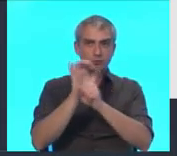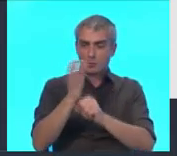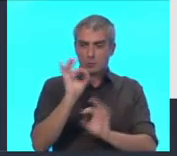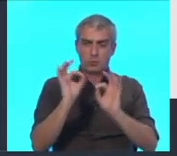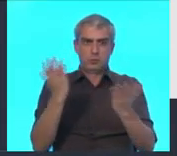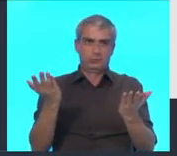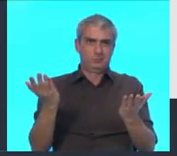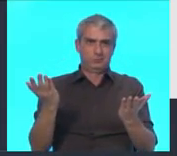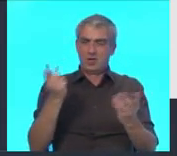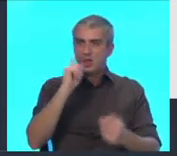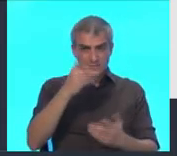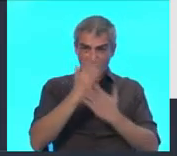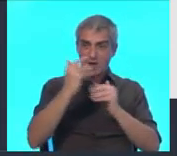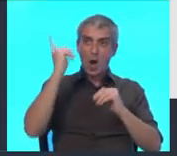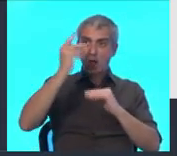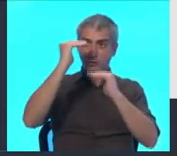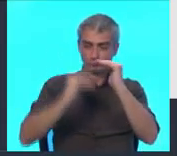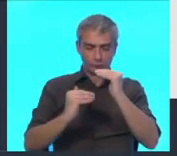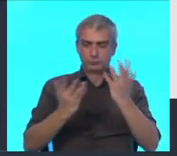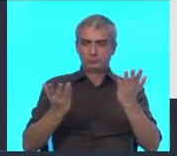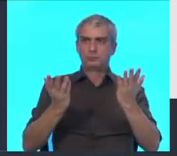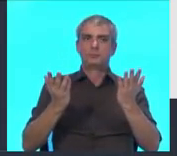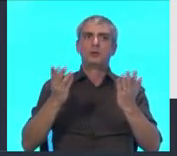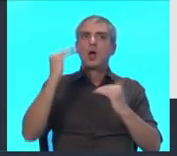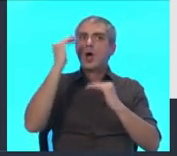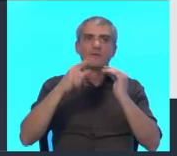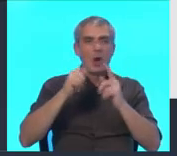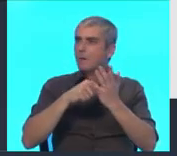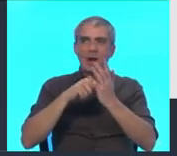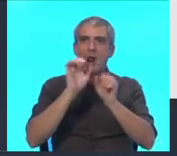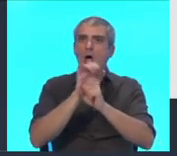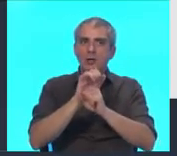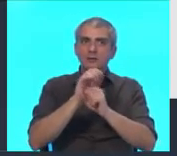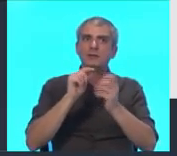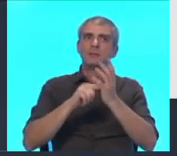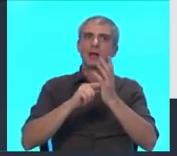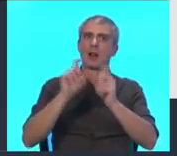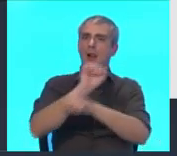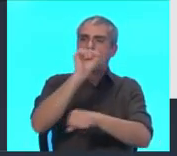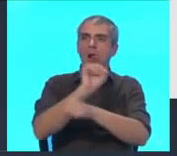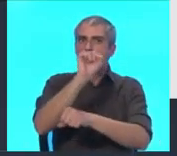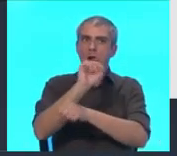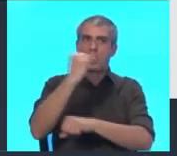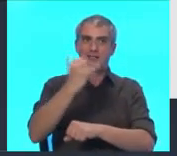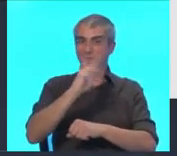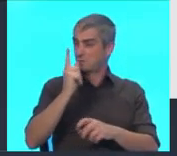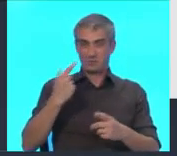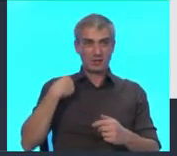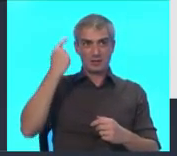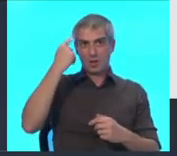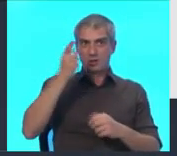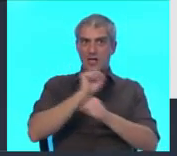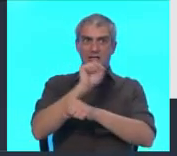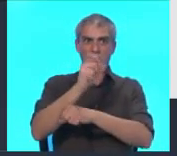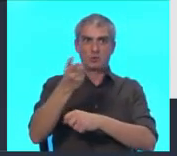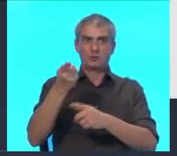הוא גם ככה הפחית אותו יותר מדי. אבל הפחית אותו את העונס לא על העונס. אלא על קינטום מתמשך. אם אני טועה, קינטום מתמשך בעברית זה